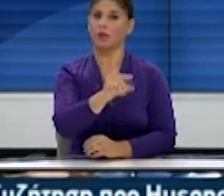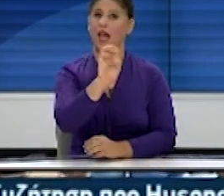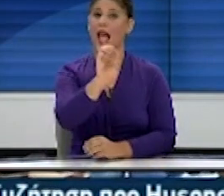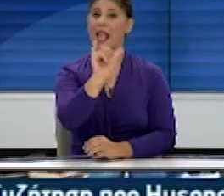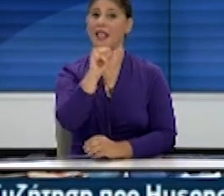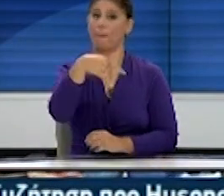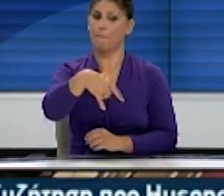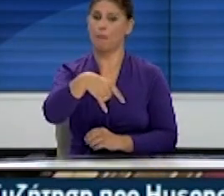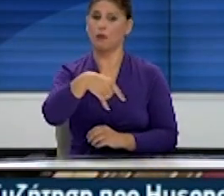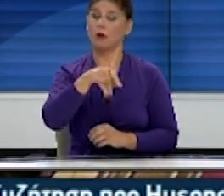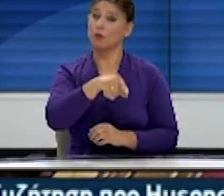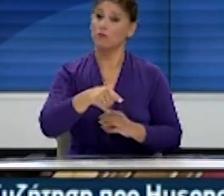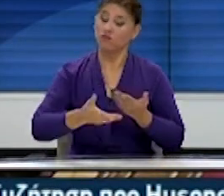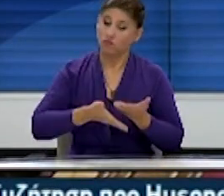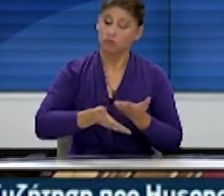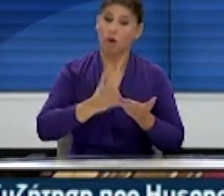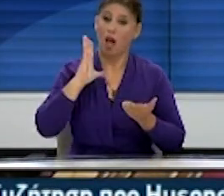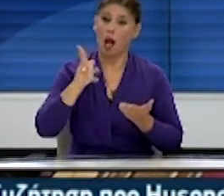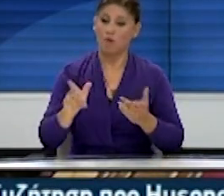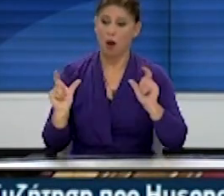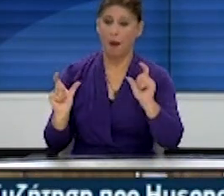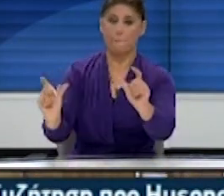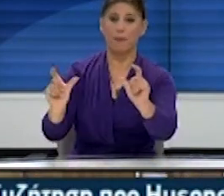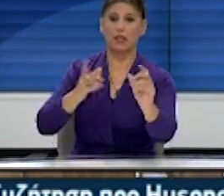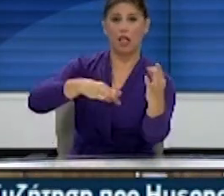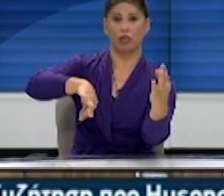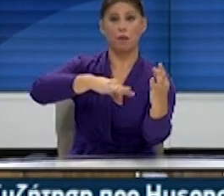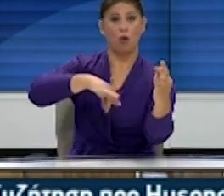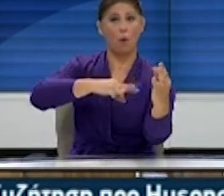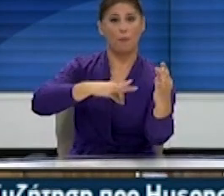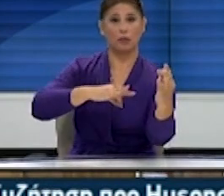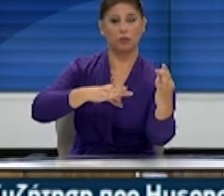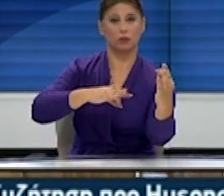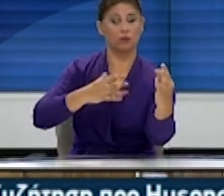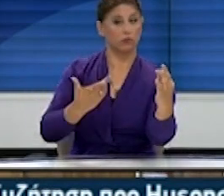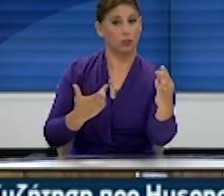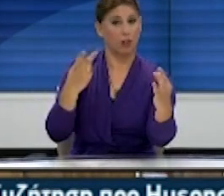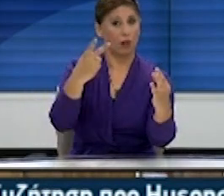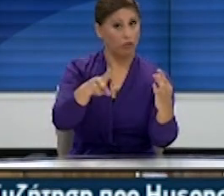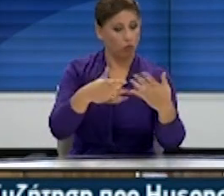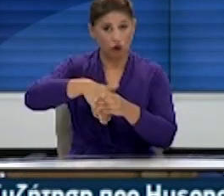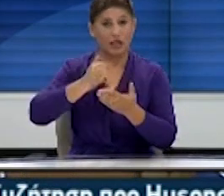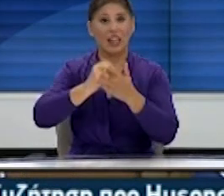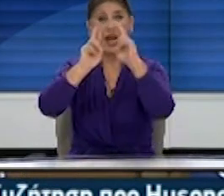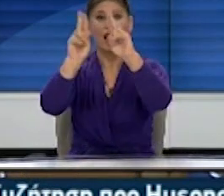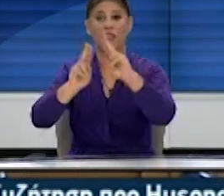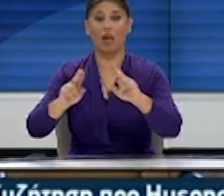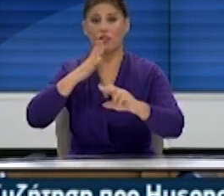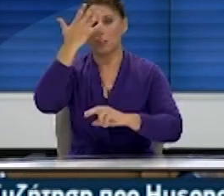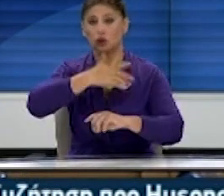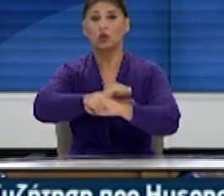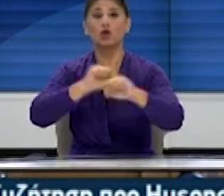Βέβαια, μάχη των μπαλκονιών, όπως έλεγα, έχει ήδη φουντώσει και ήδη έχουμε πάρει μία πρόγευση για το τι θα επακολουθήσει.